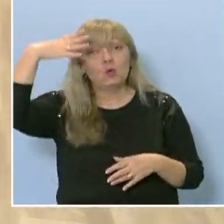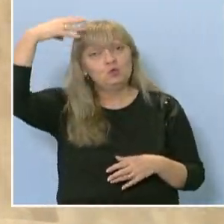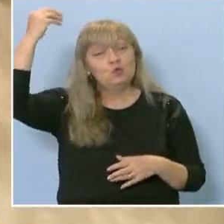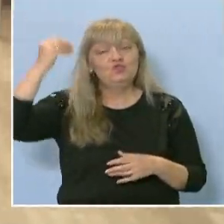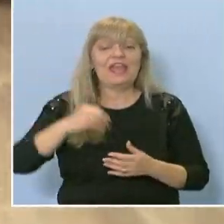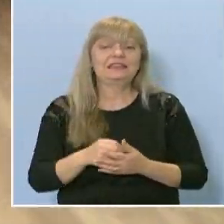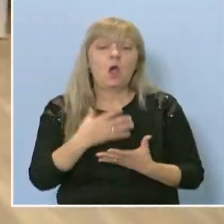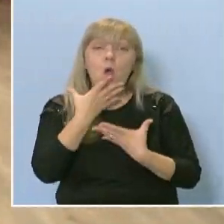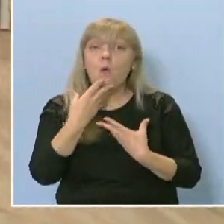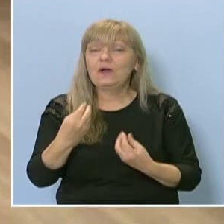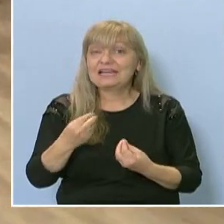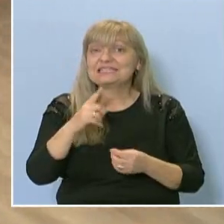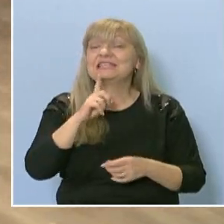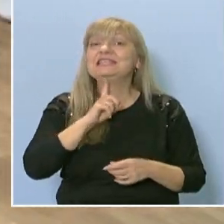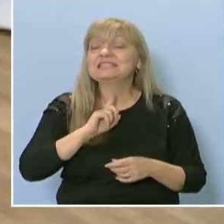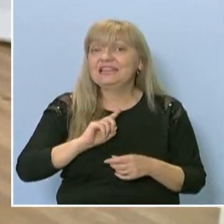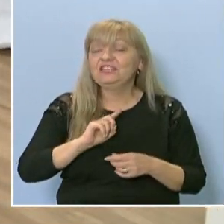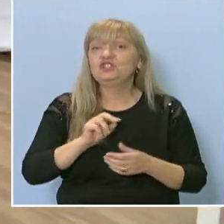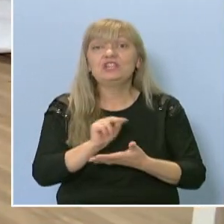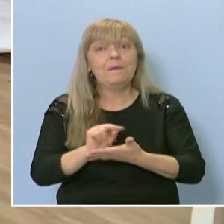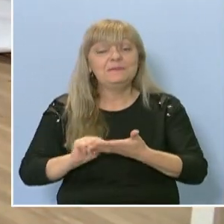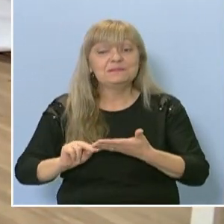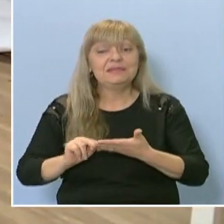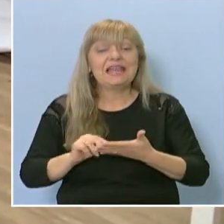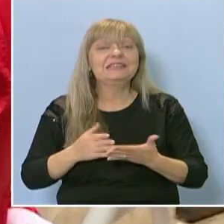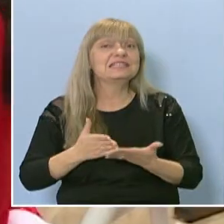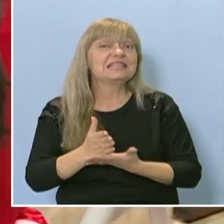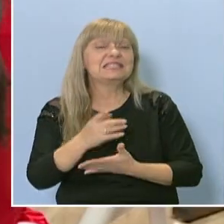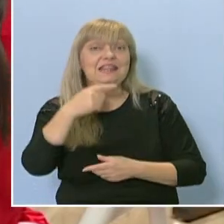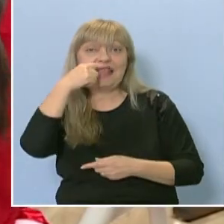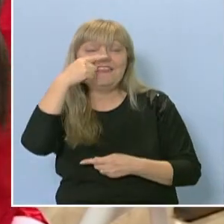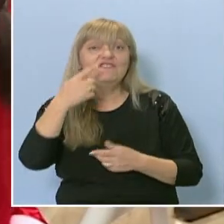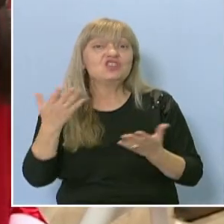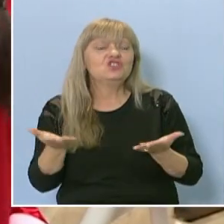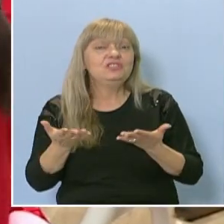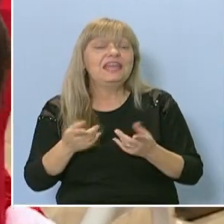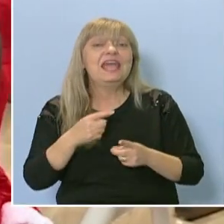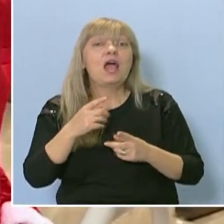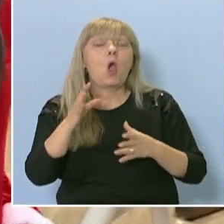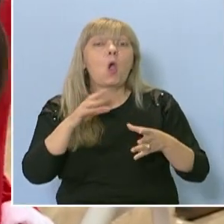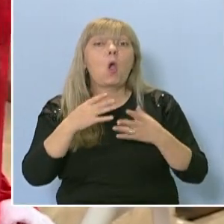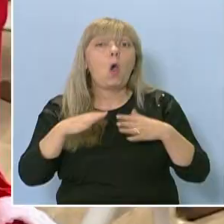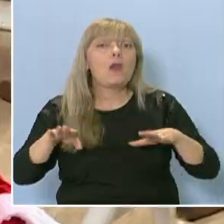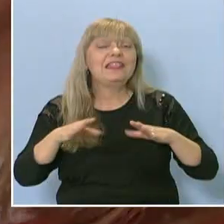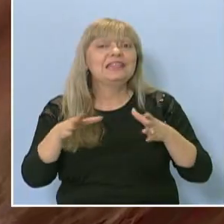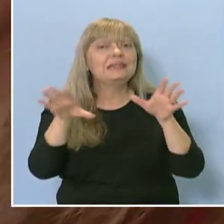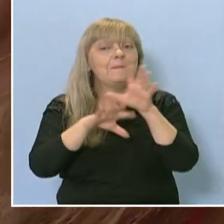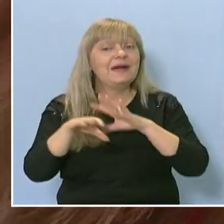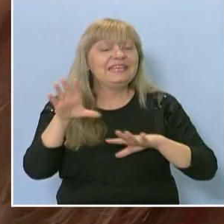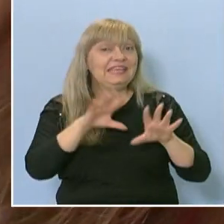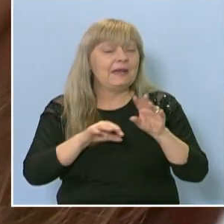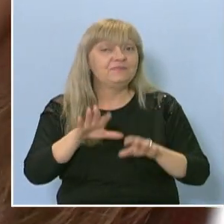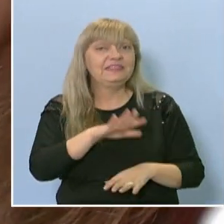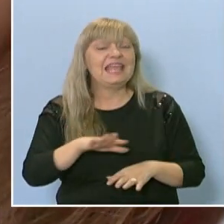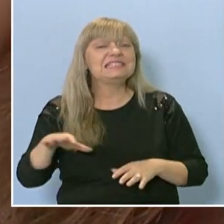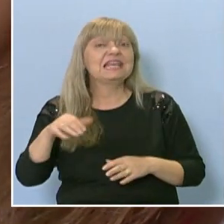Украсата, сладкишите и писмата до дядо Коледа са сред най-важните съставки на предколедната магия. В детската академия вярват, че тя е